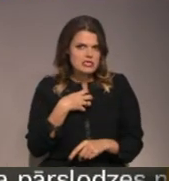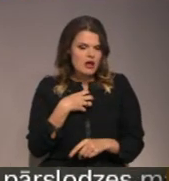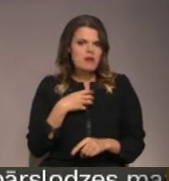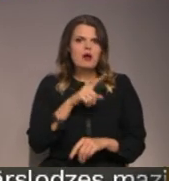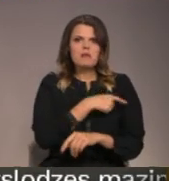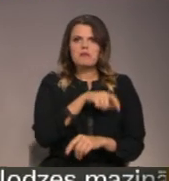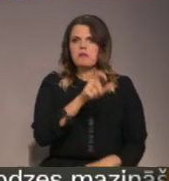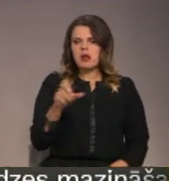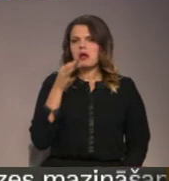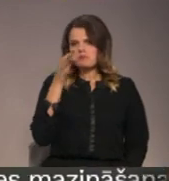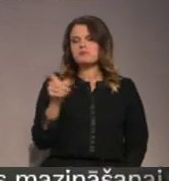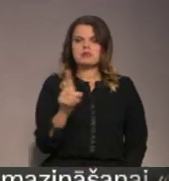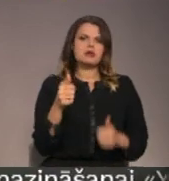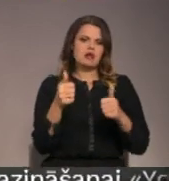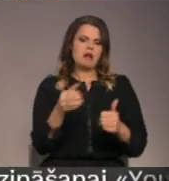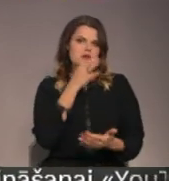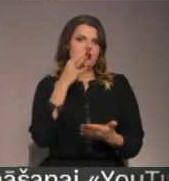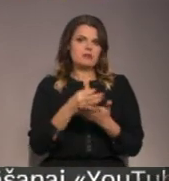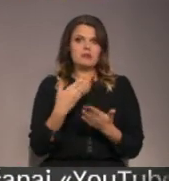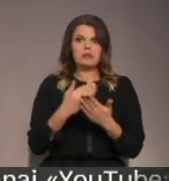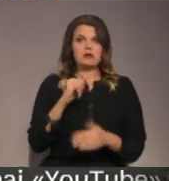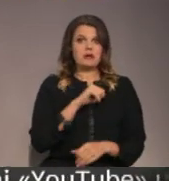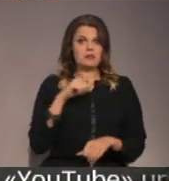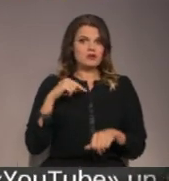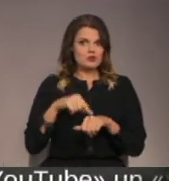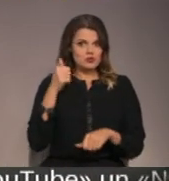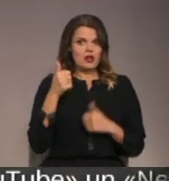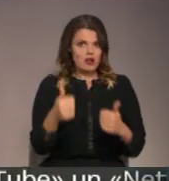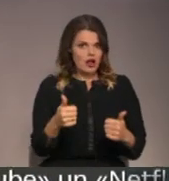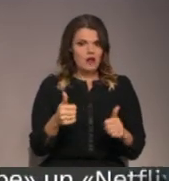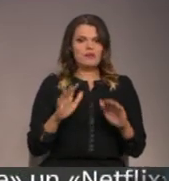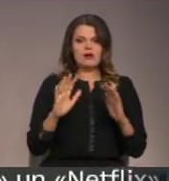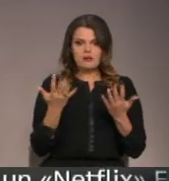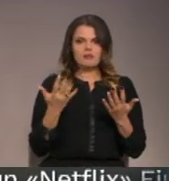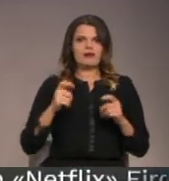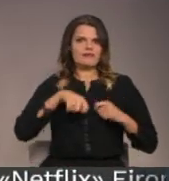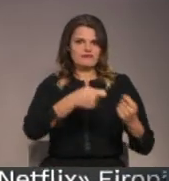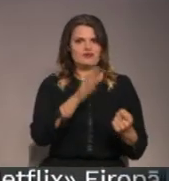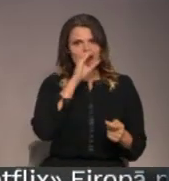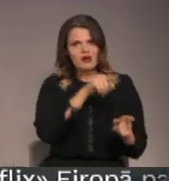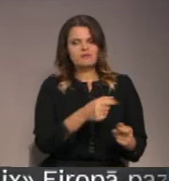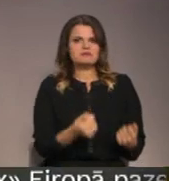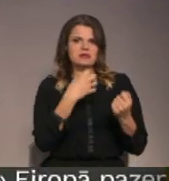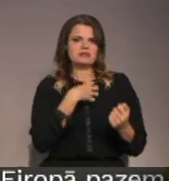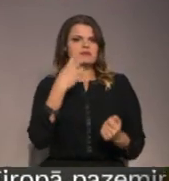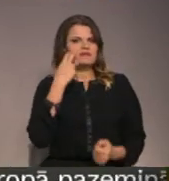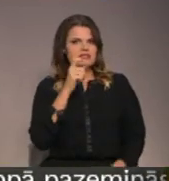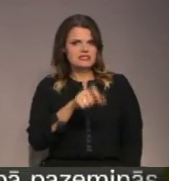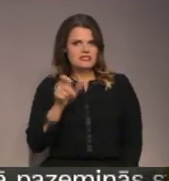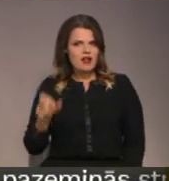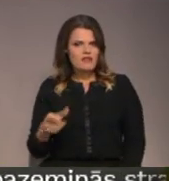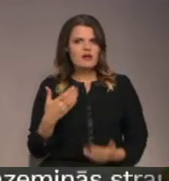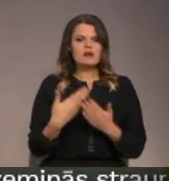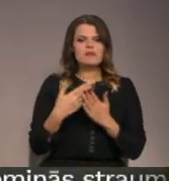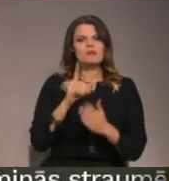to sauc par atbildīgu rīcību, jo, pat ja pats jūtas labi, nāvējoši tas var būt vecākiem vai vecvecākiem. Jaunieši